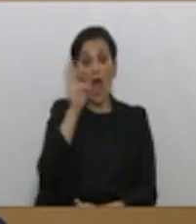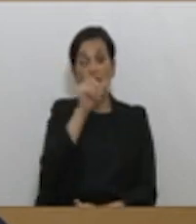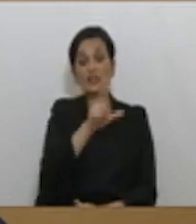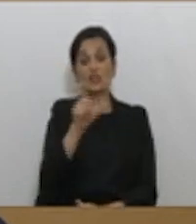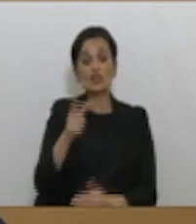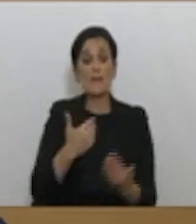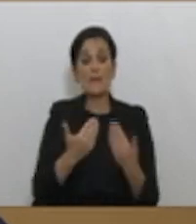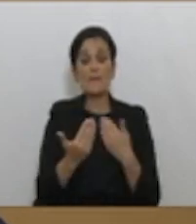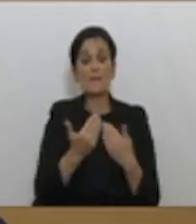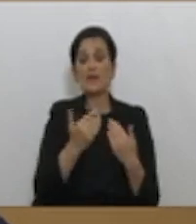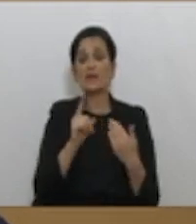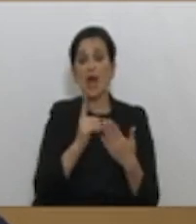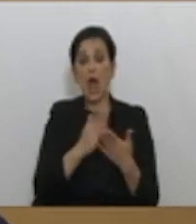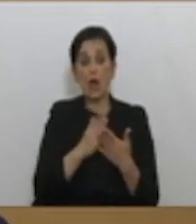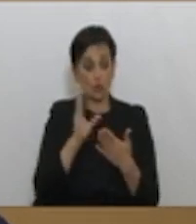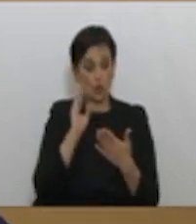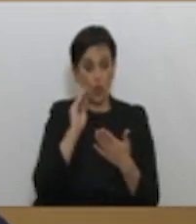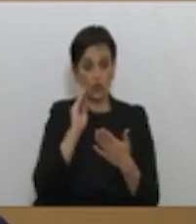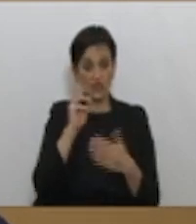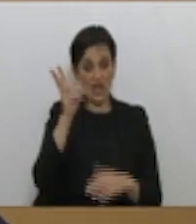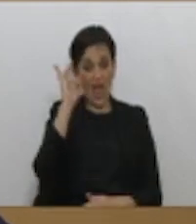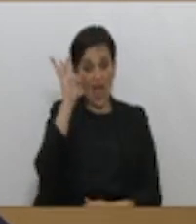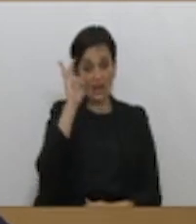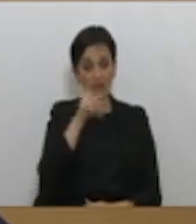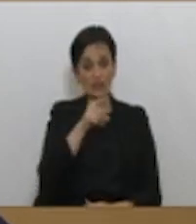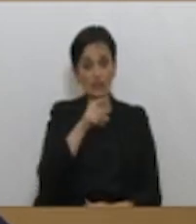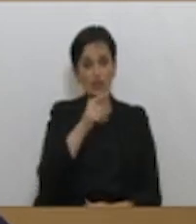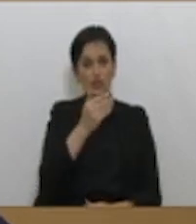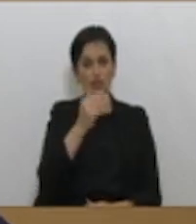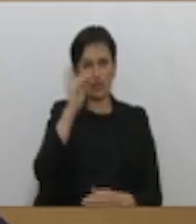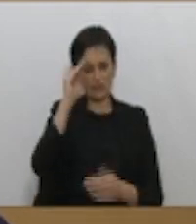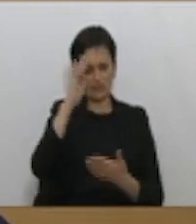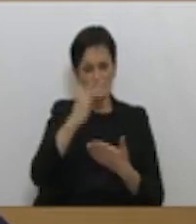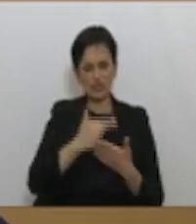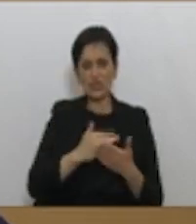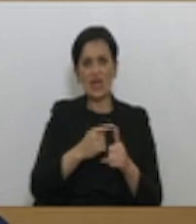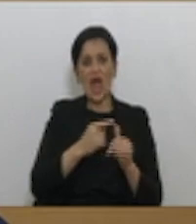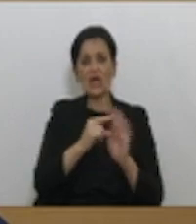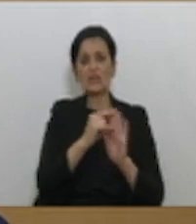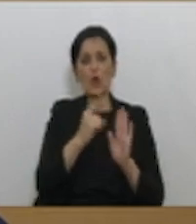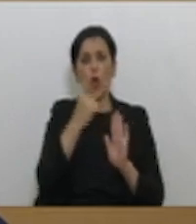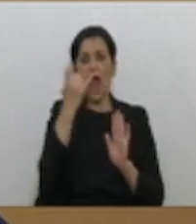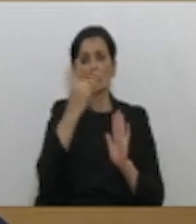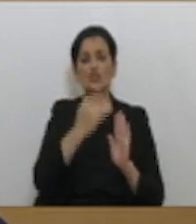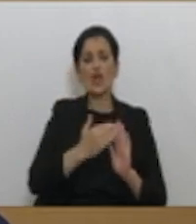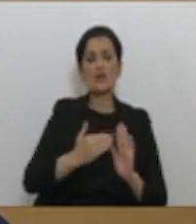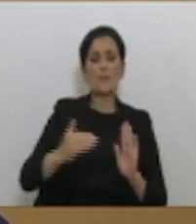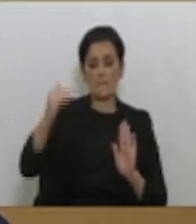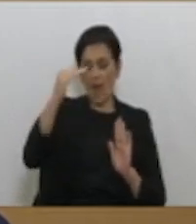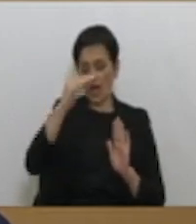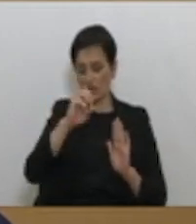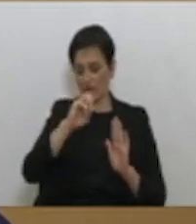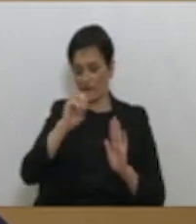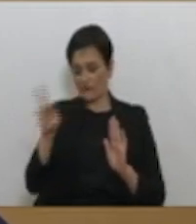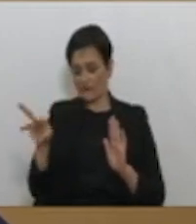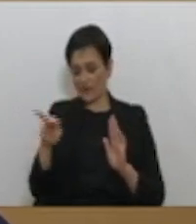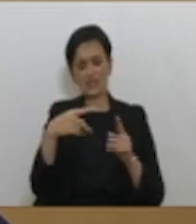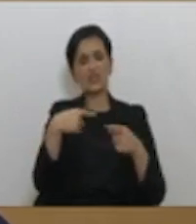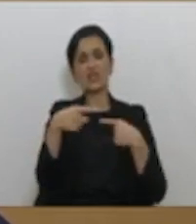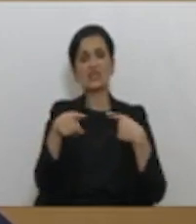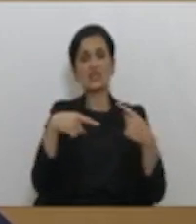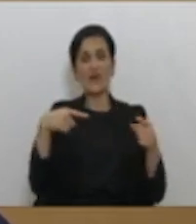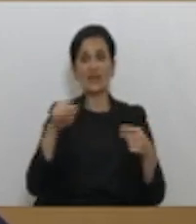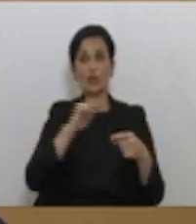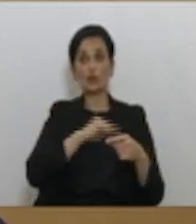მიმართებაში რა ხდება. Მაშინ როდესაც ელჩების შინაარსობრივი სტატუსი არჯერ მაღლა დგას, ვიდრე მაგალითისთვის კვლავ სხვადასხვა